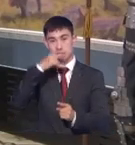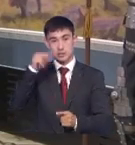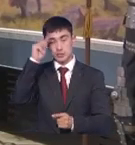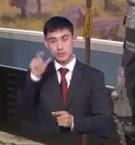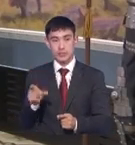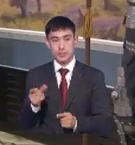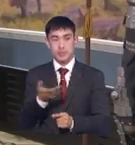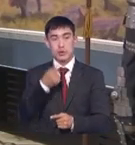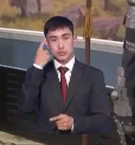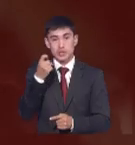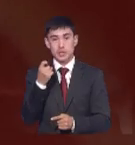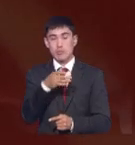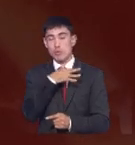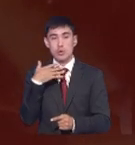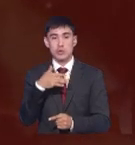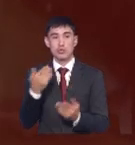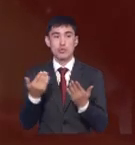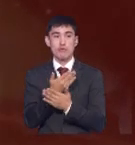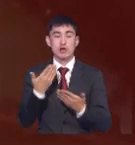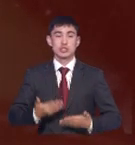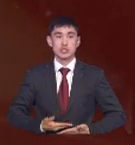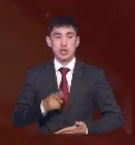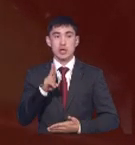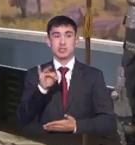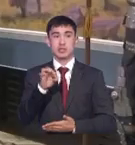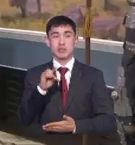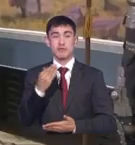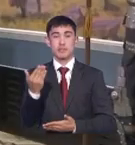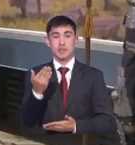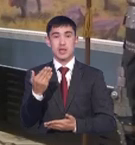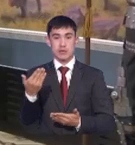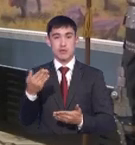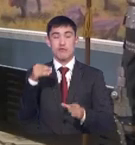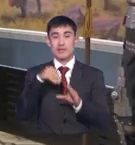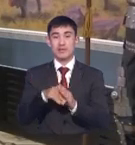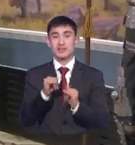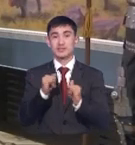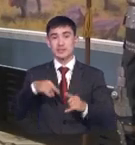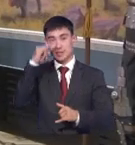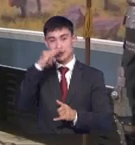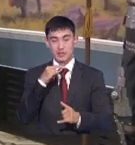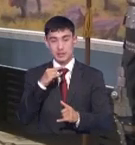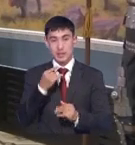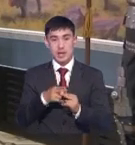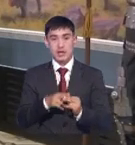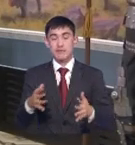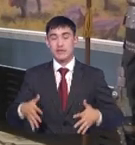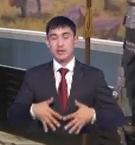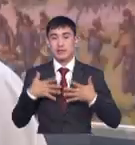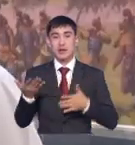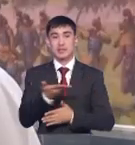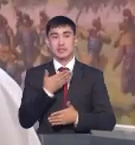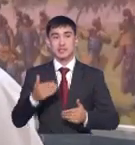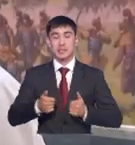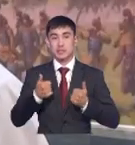Уго мы узнали жизни капаева и его вкладе в развитие Казахстана это вдохновляет нас